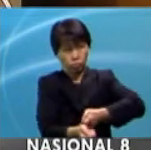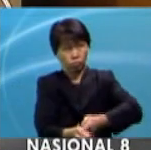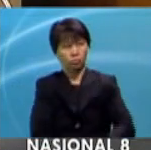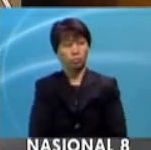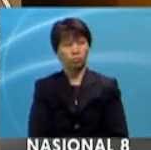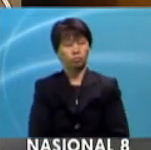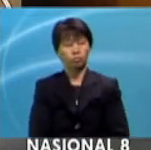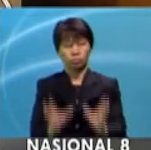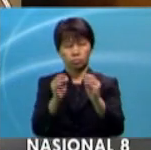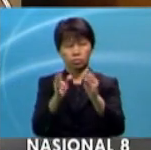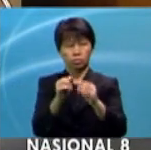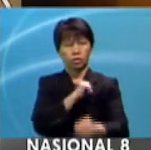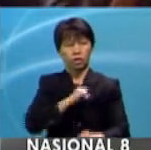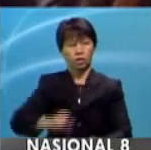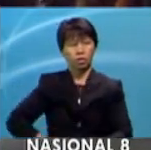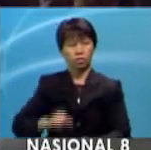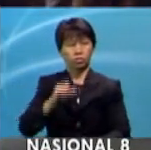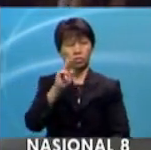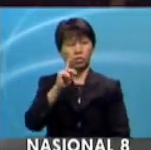masyarakat